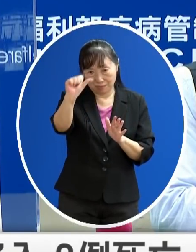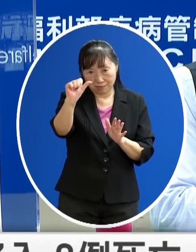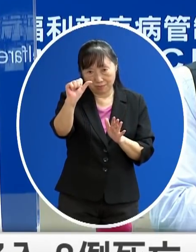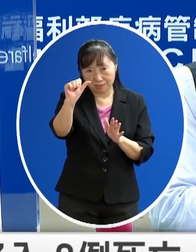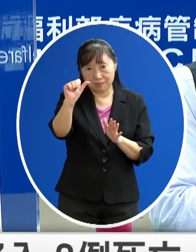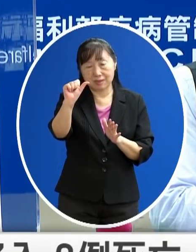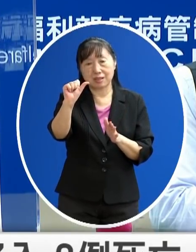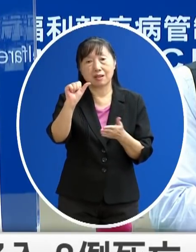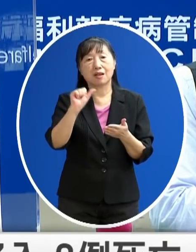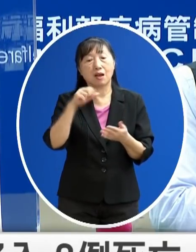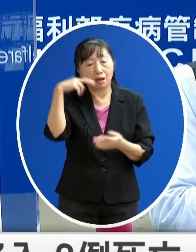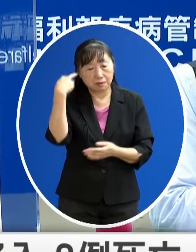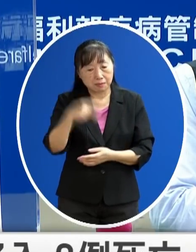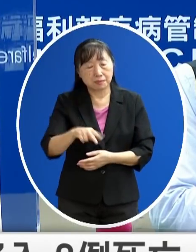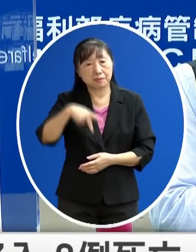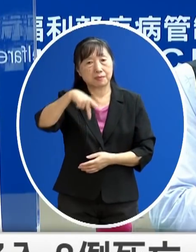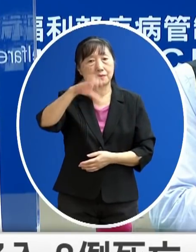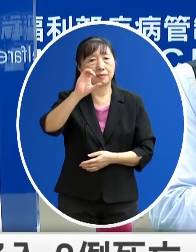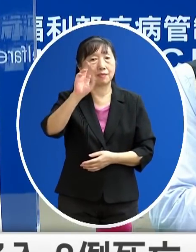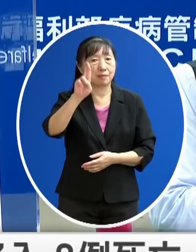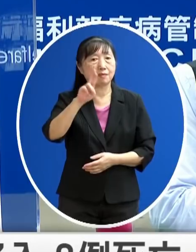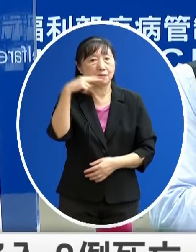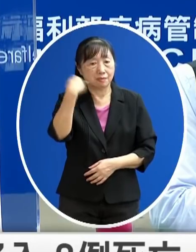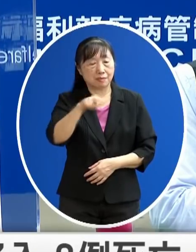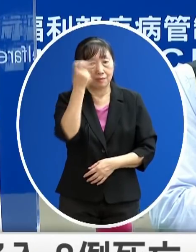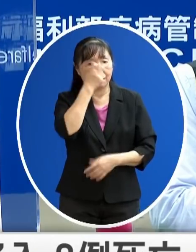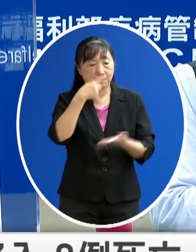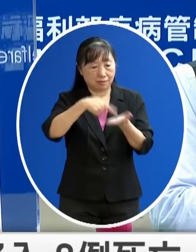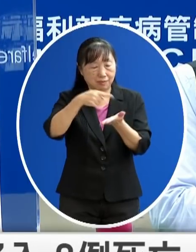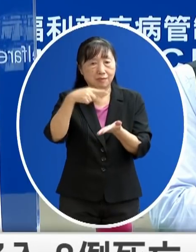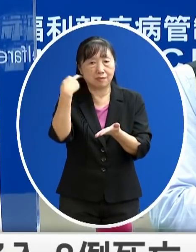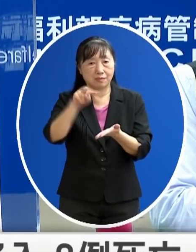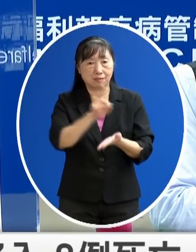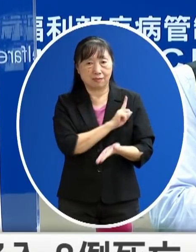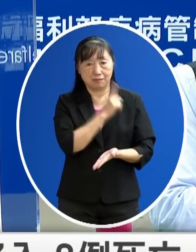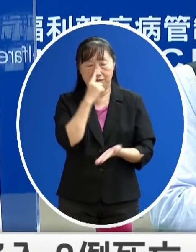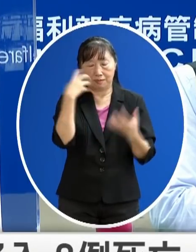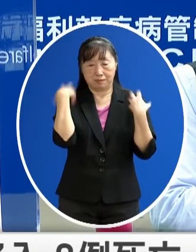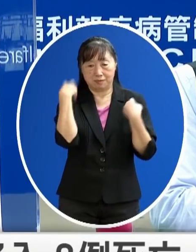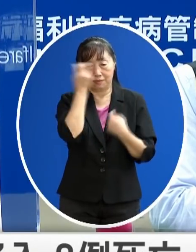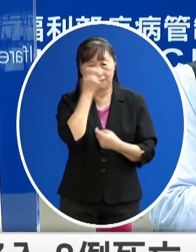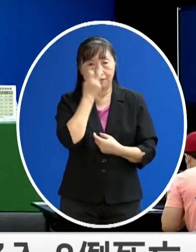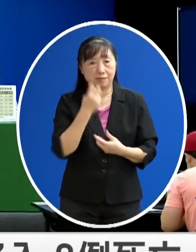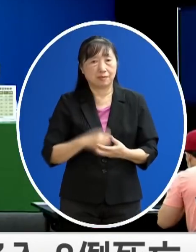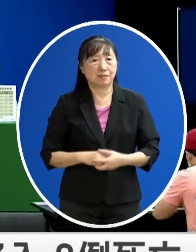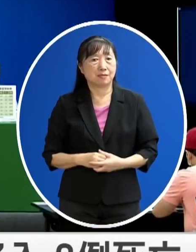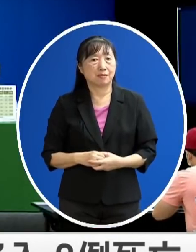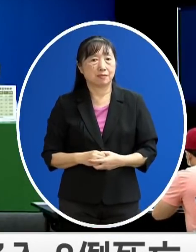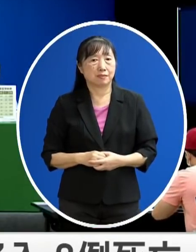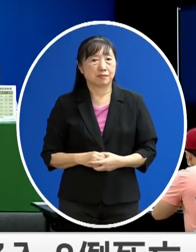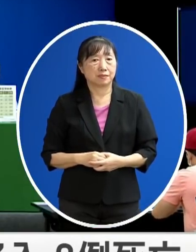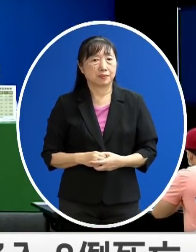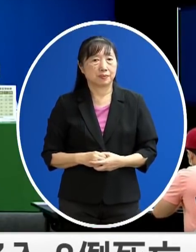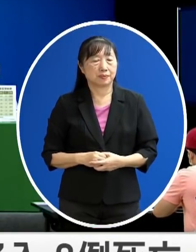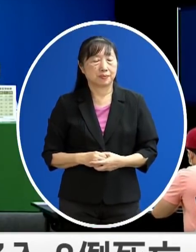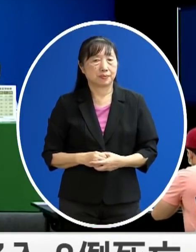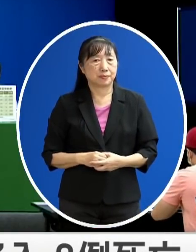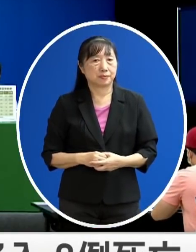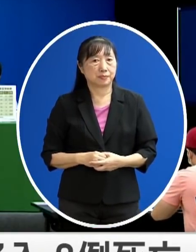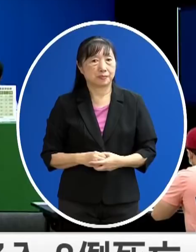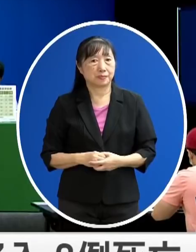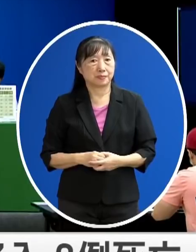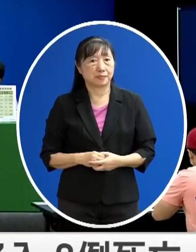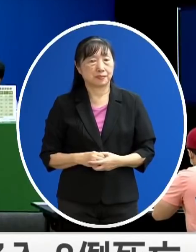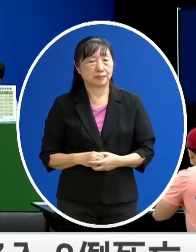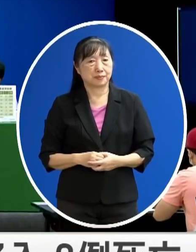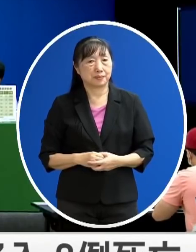就要做再做一次的 PCR， 然后再做自主健康管理。好，那是， 有关。